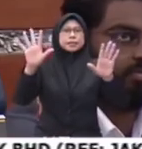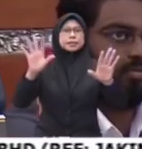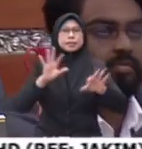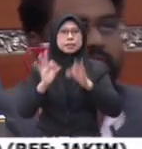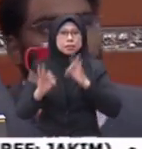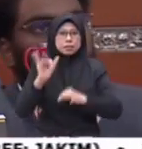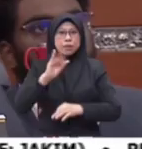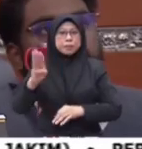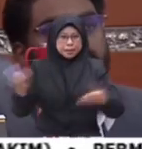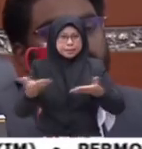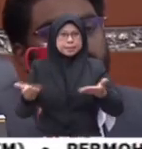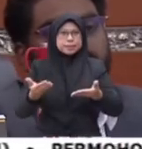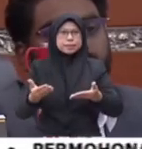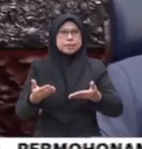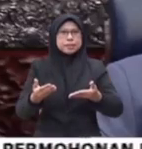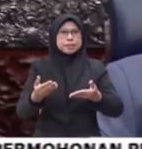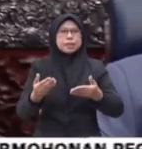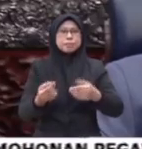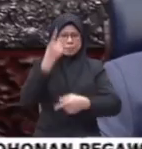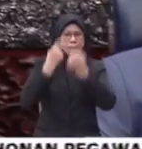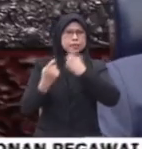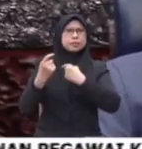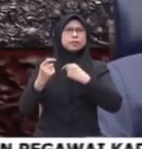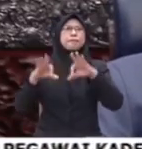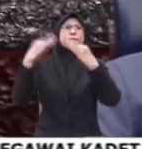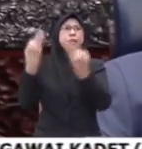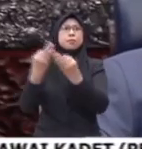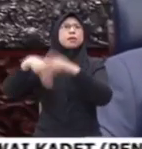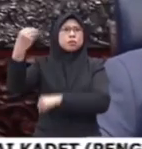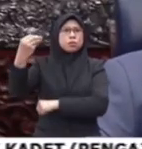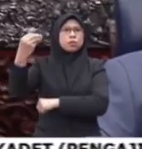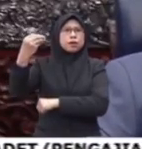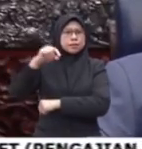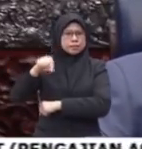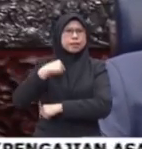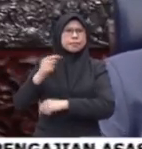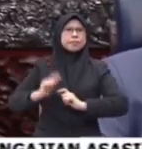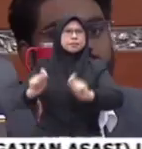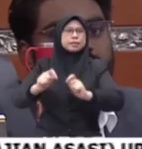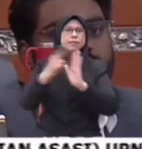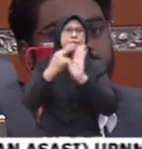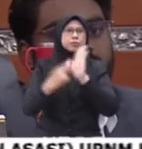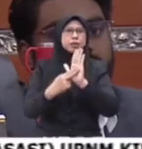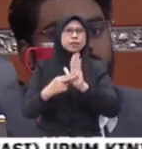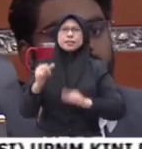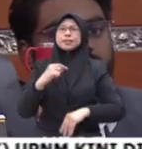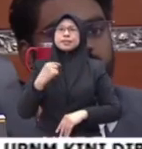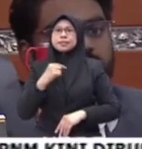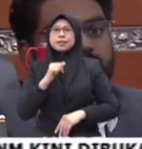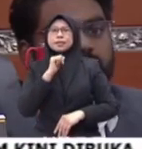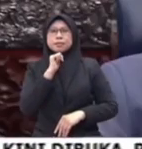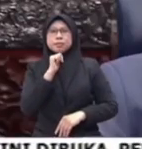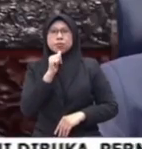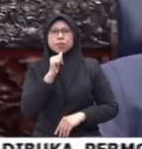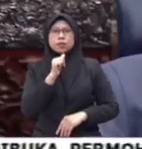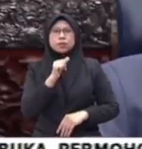Yang Berhormat di sini membangkitkan perkara itu di luar, disiasat, itu saya akan ambil tindakan undang-undang. Saya bukan kata. Kalau saya berani